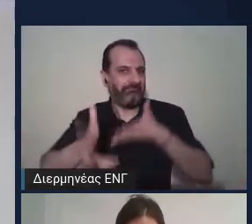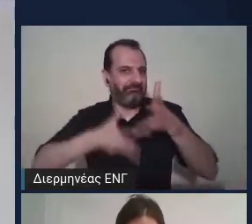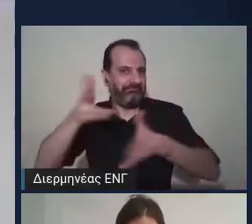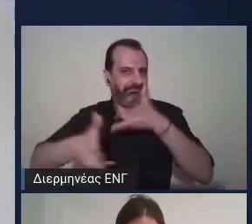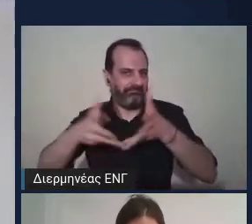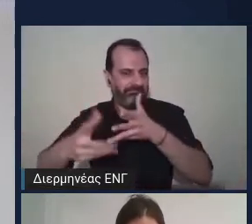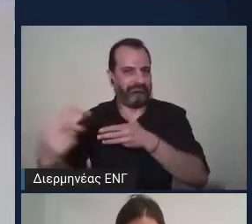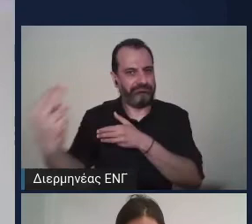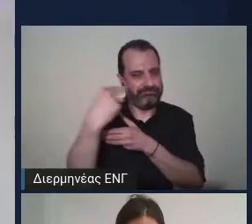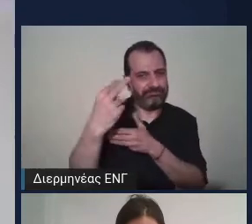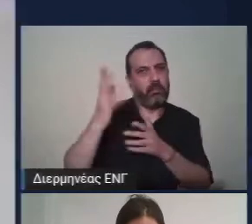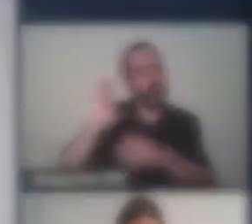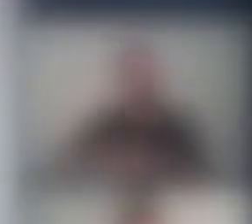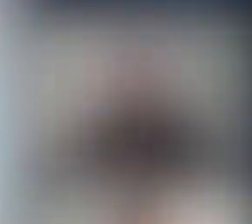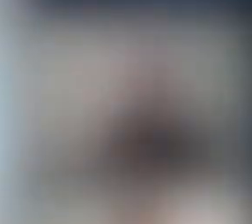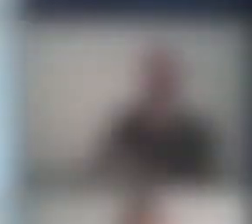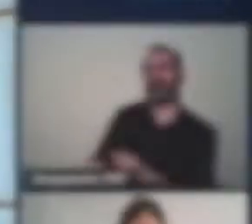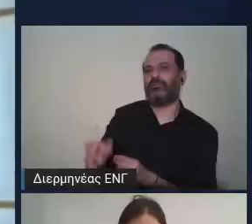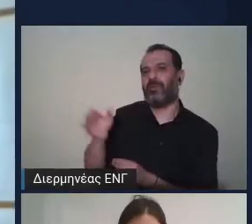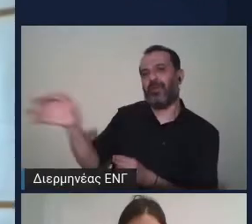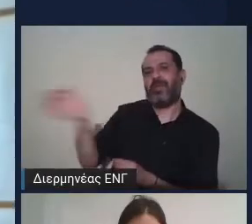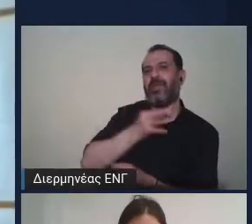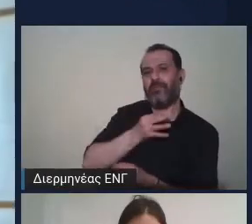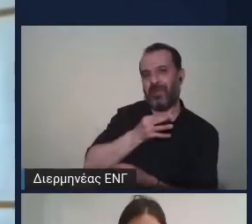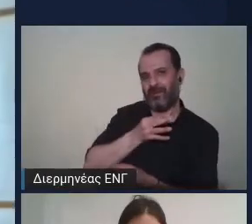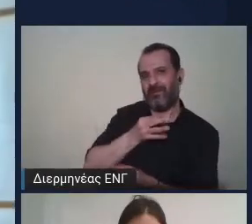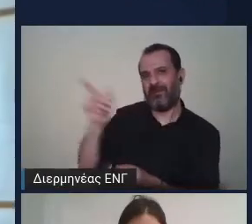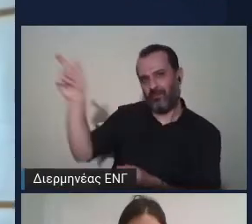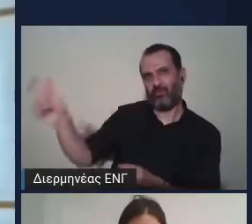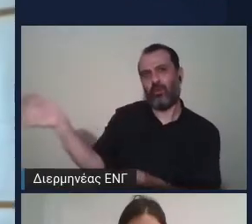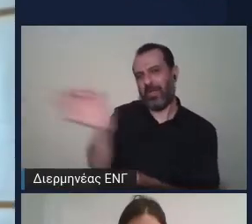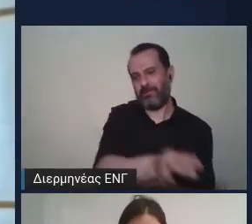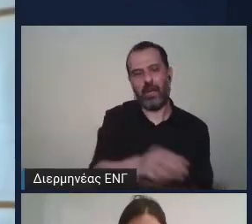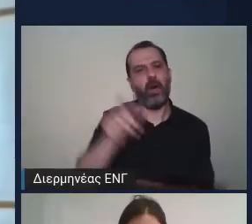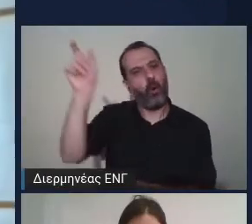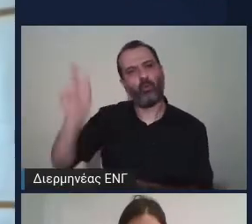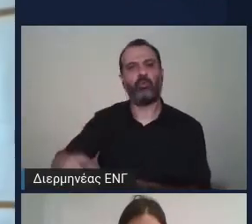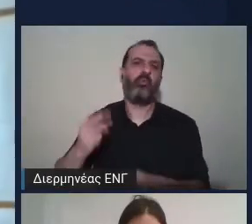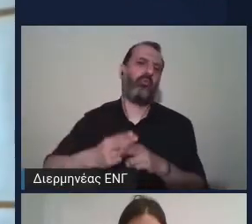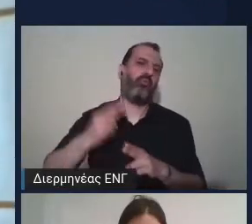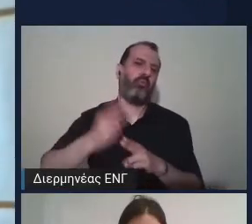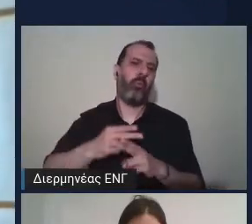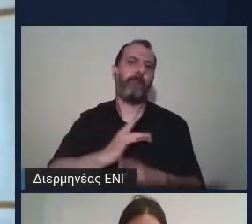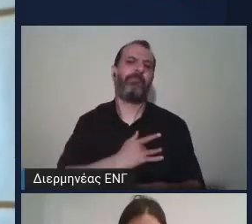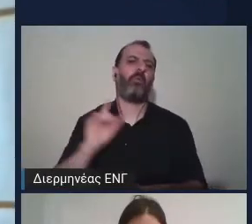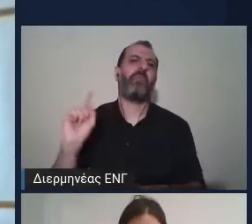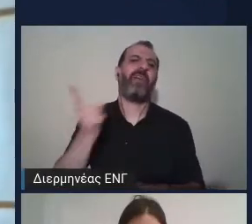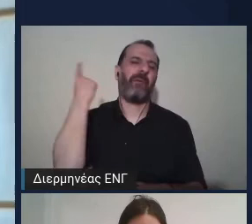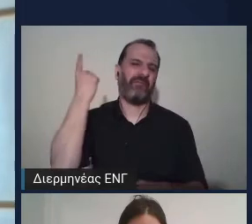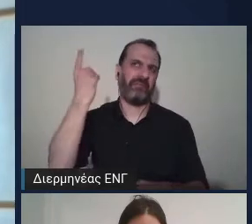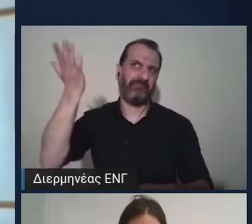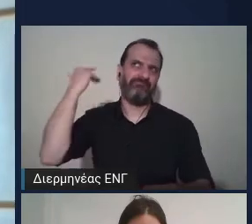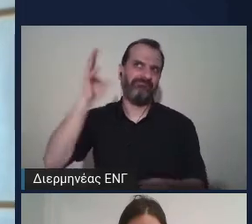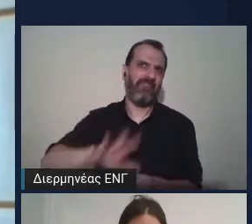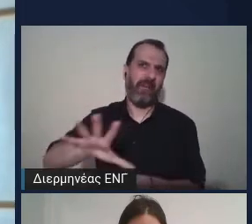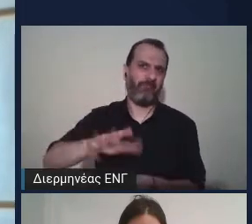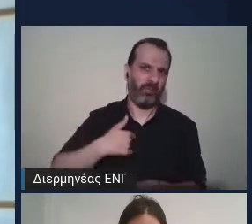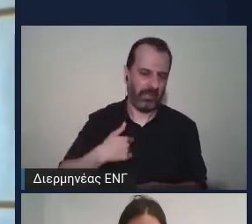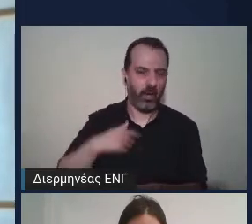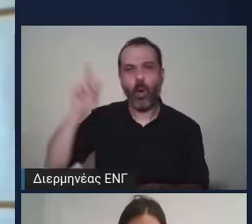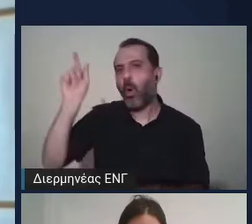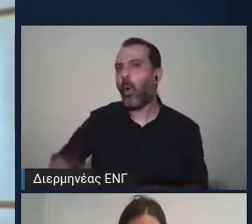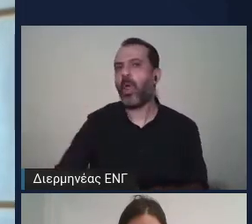του Τριμηναία Ελληνικής Νοηματικής Γλώσσας. Ο Ιρήνη Γιάλωμ, ένας από τους πιο γνωστούς ψυχοθεραπευτές της εποχής μας, λέει